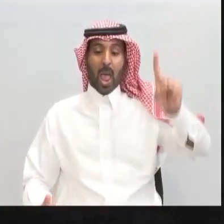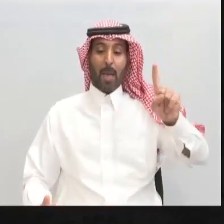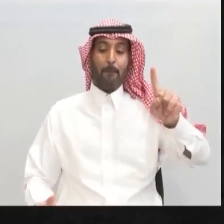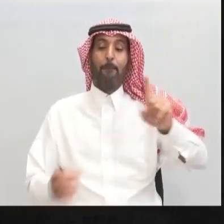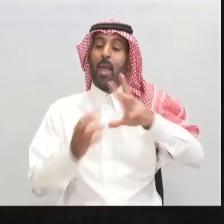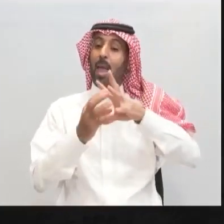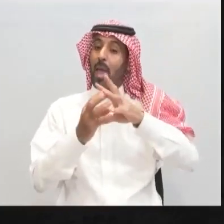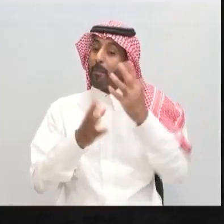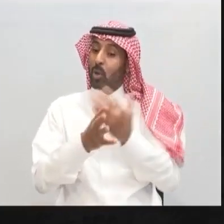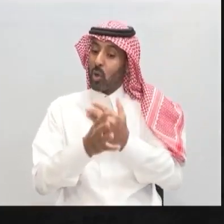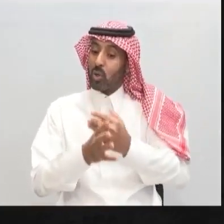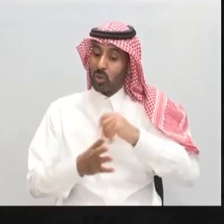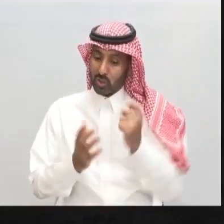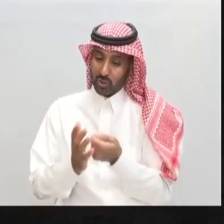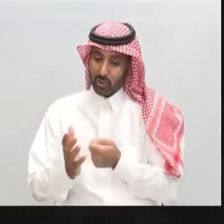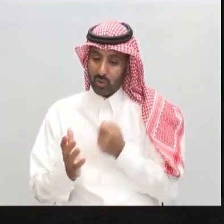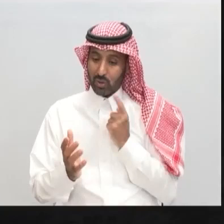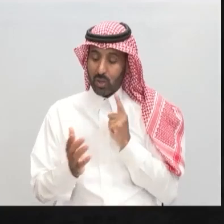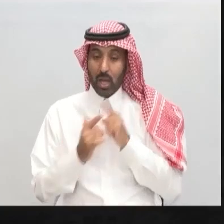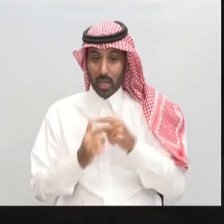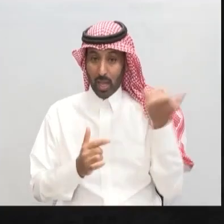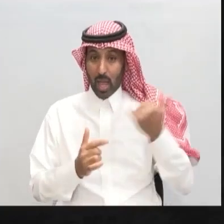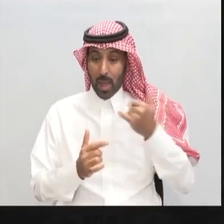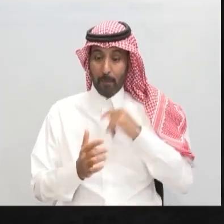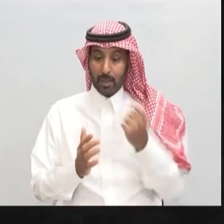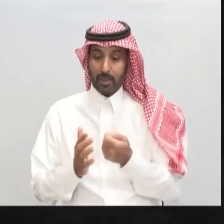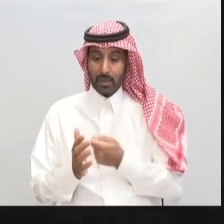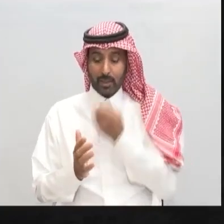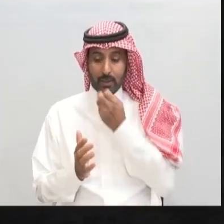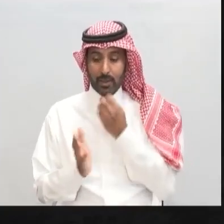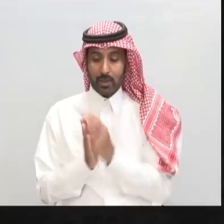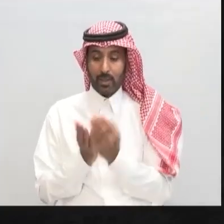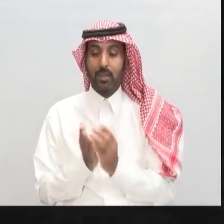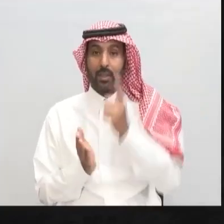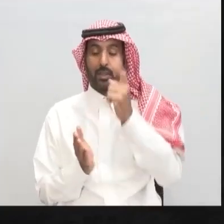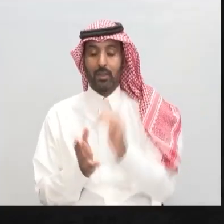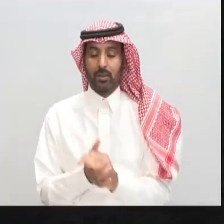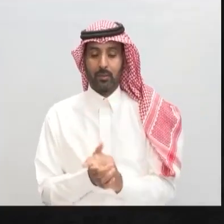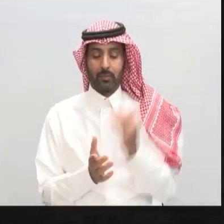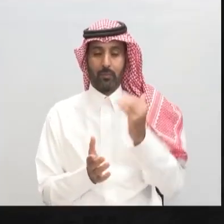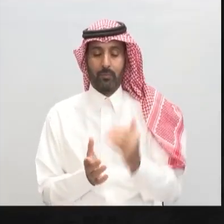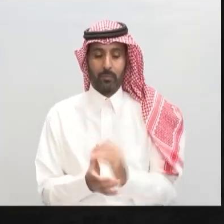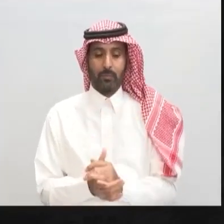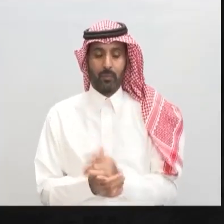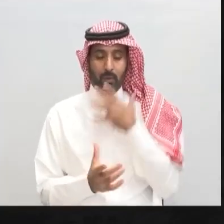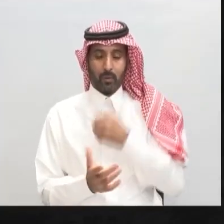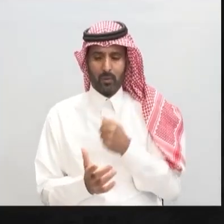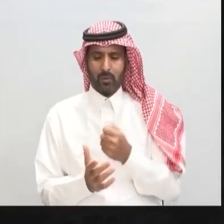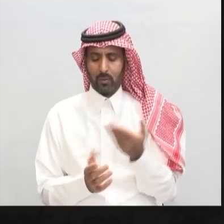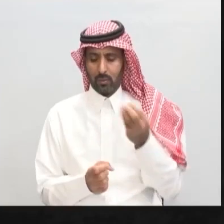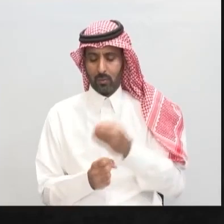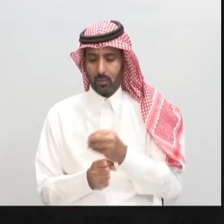يكتب وذلك دلاله على اهميه كتابه ما جاء به الرسول صلى الله عليه